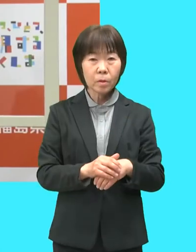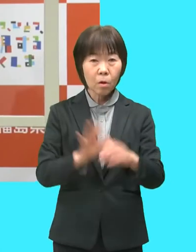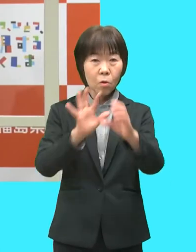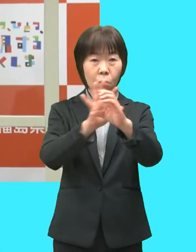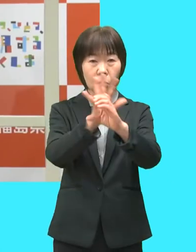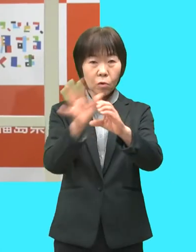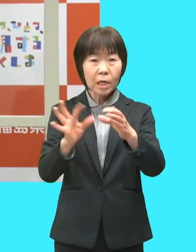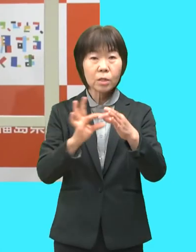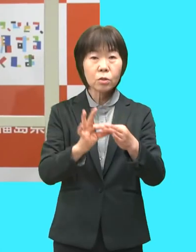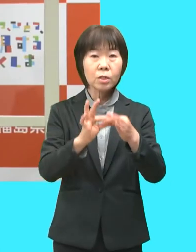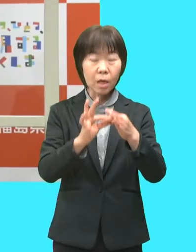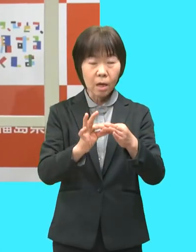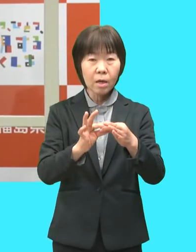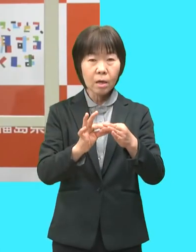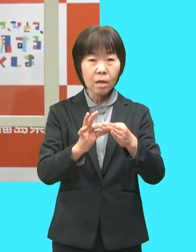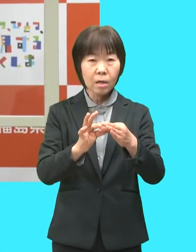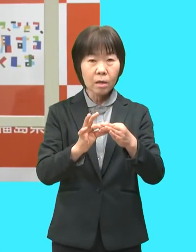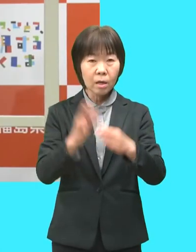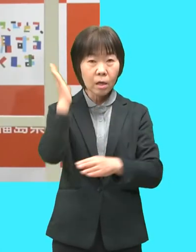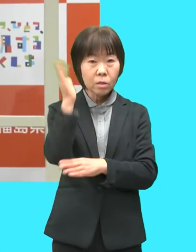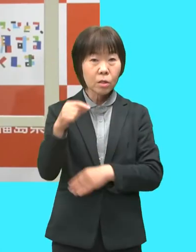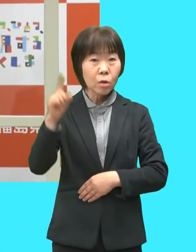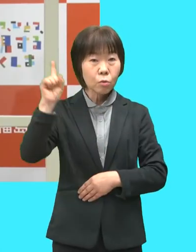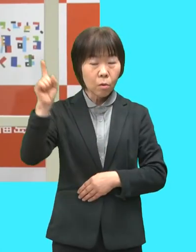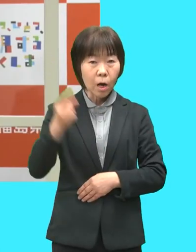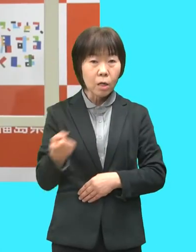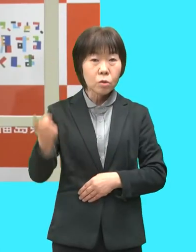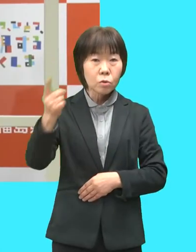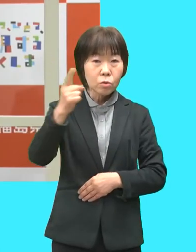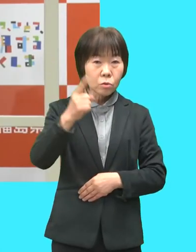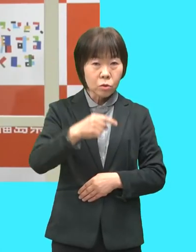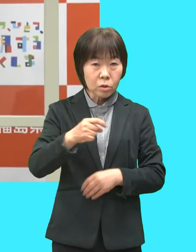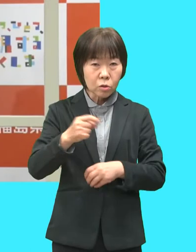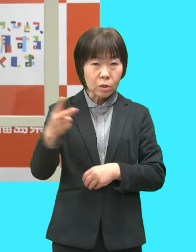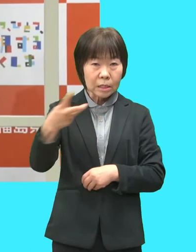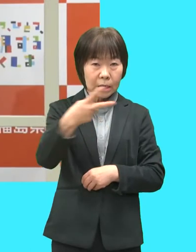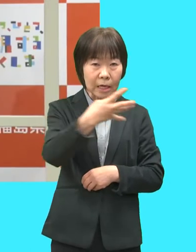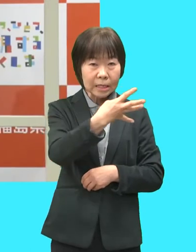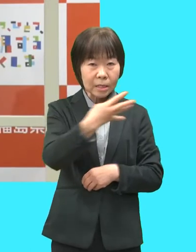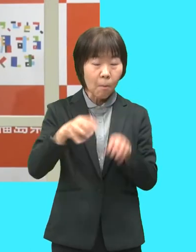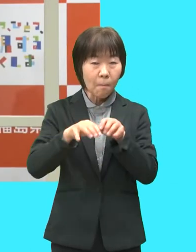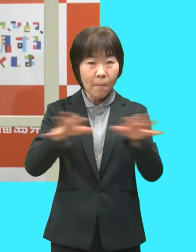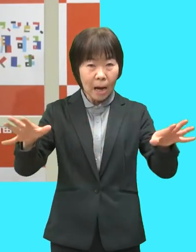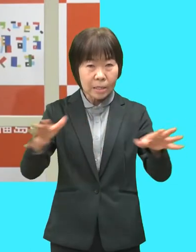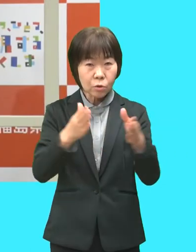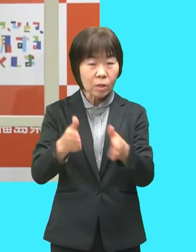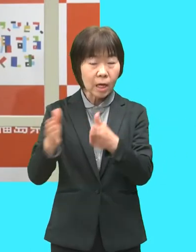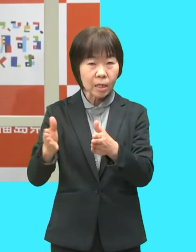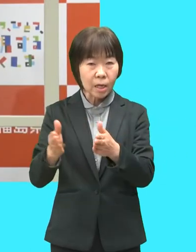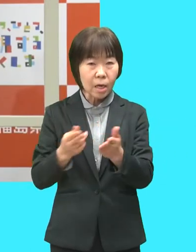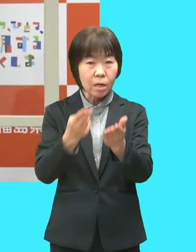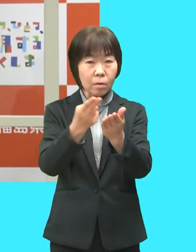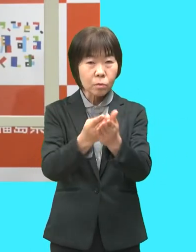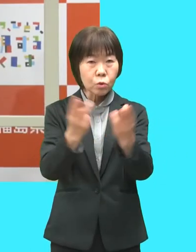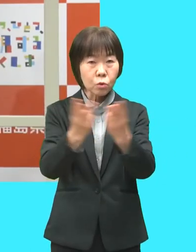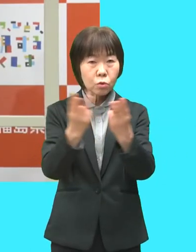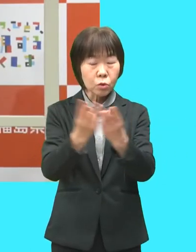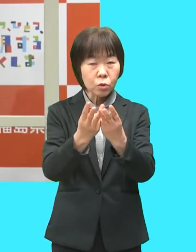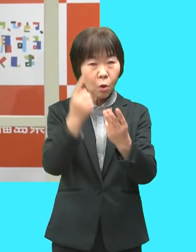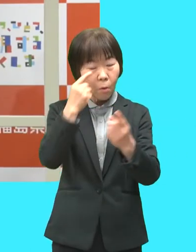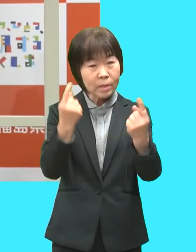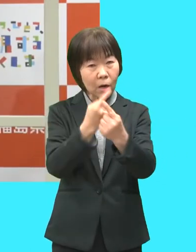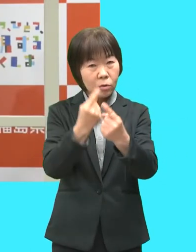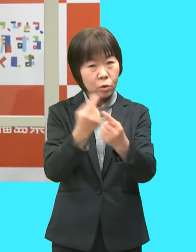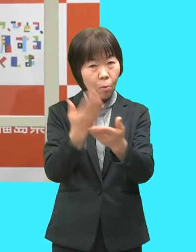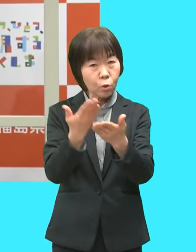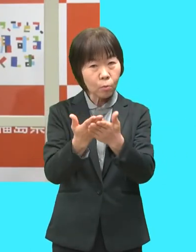ロナに関してなんですけれども、政府は次の波に備えて、病床の確保計画の見直しを都道府県に、求める方針です